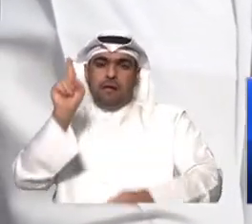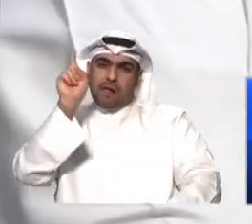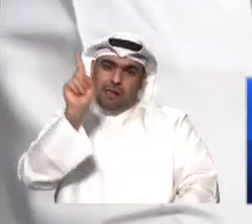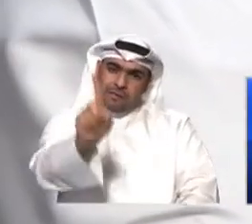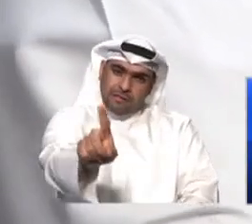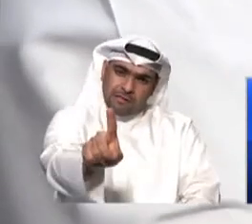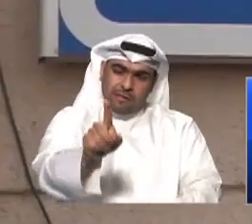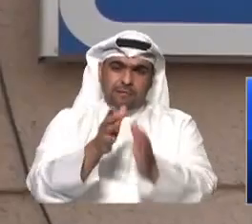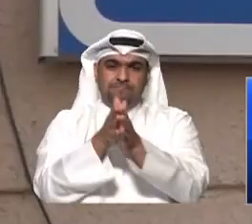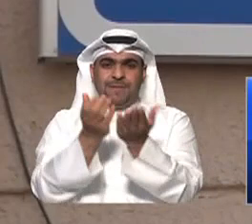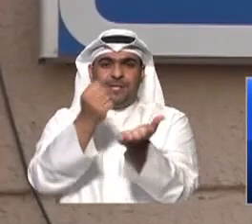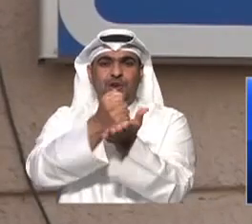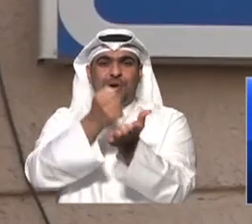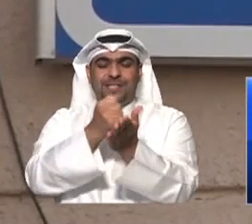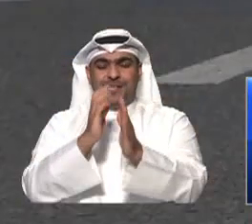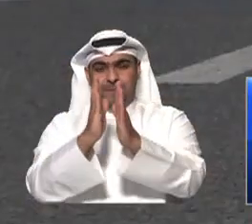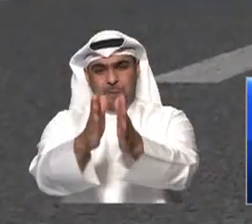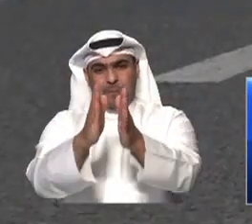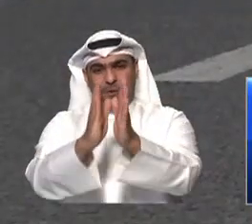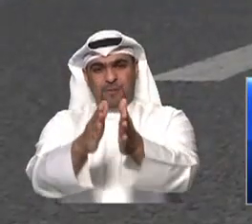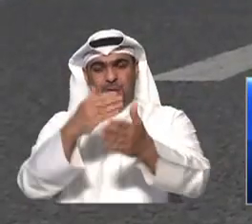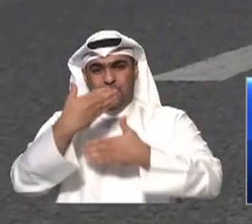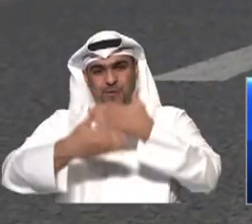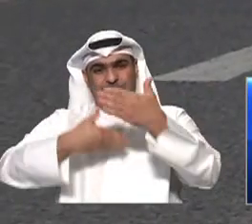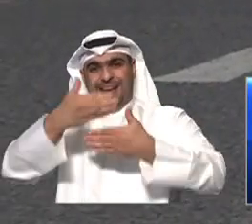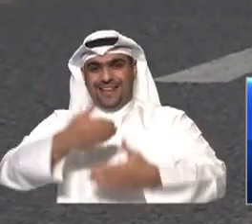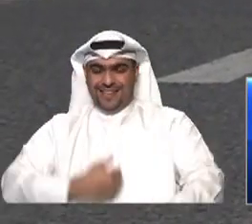يوم العيد.